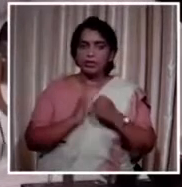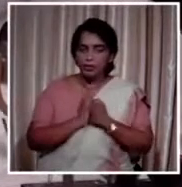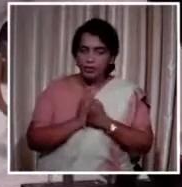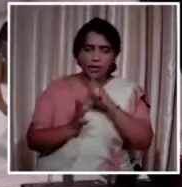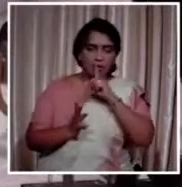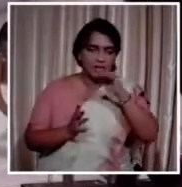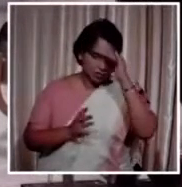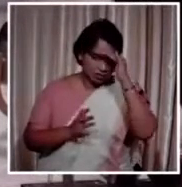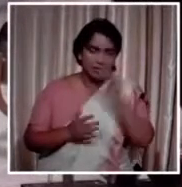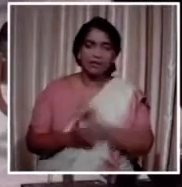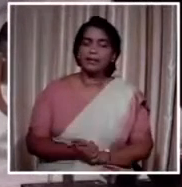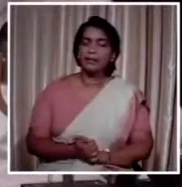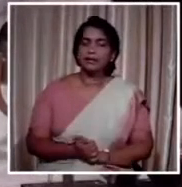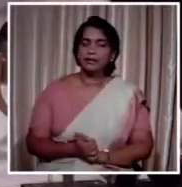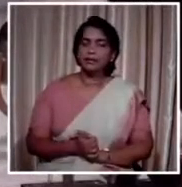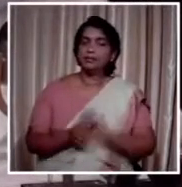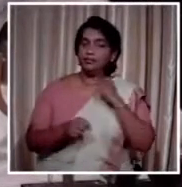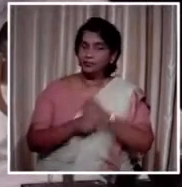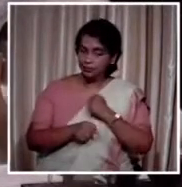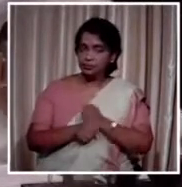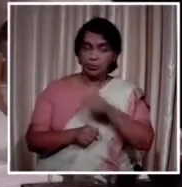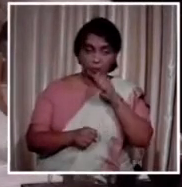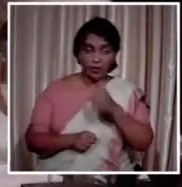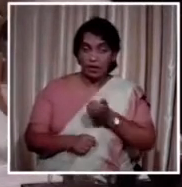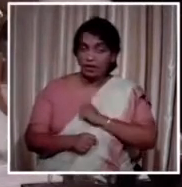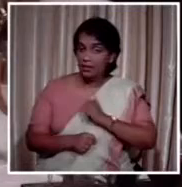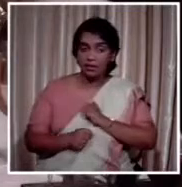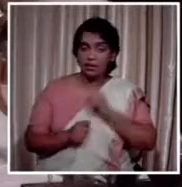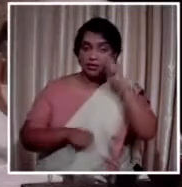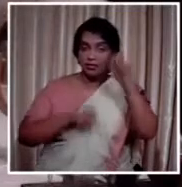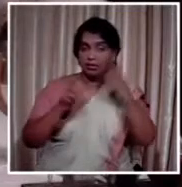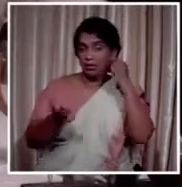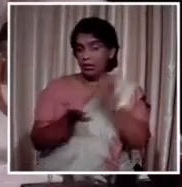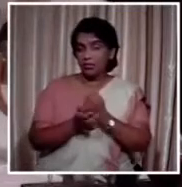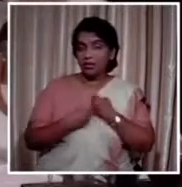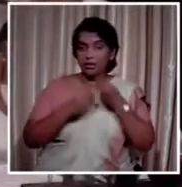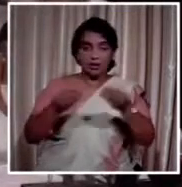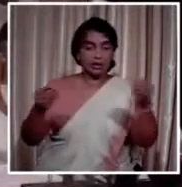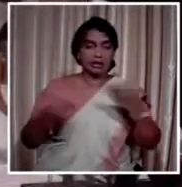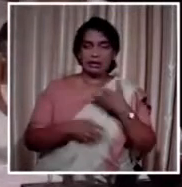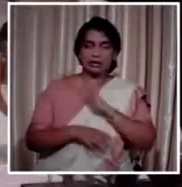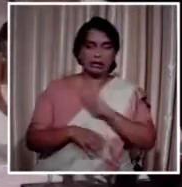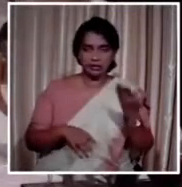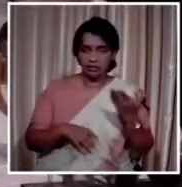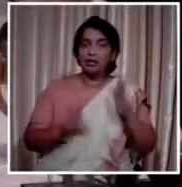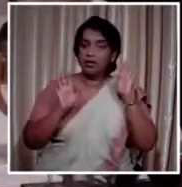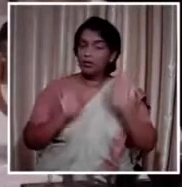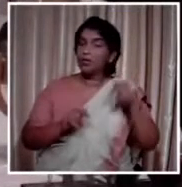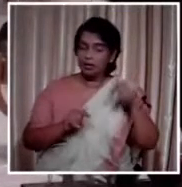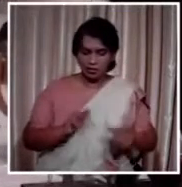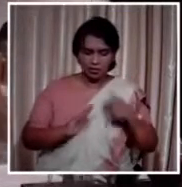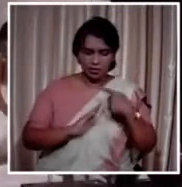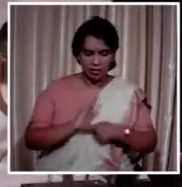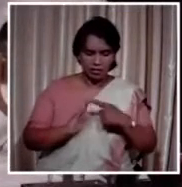வரலாற்றில் நீண்ட காலமாக எதிர்கொண்ட பொருளாதார சவால் தற்போது மிகவும் கடினமான கட்டத்தை எட்டியுள்ளது. ஒரு அரசு